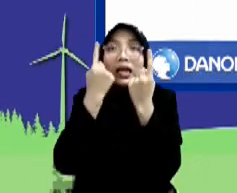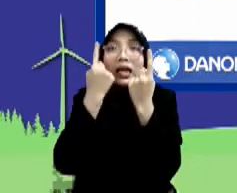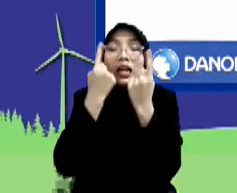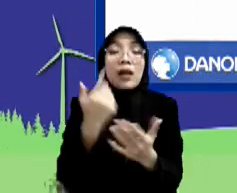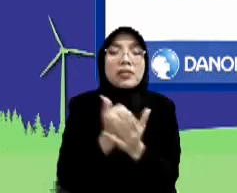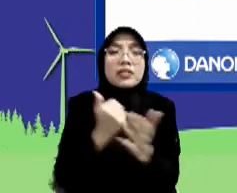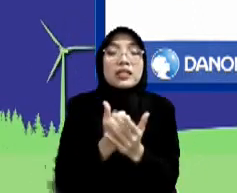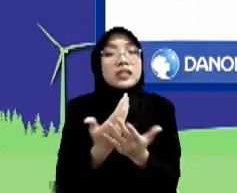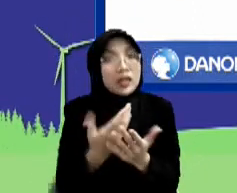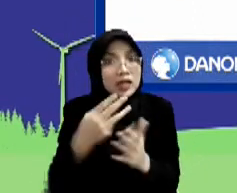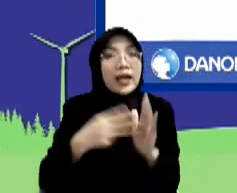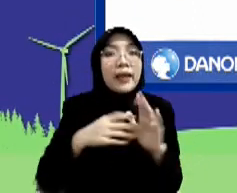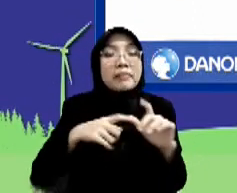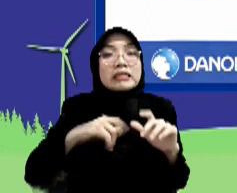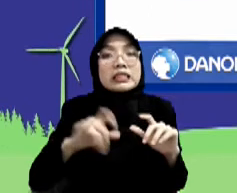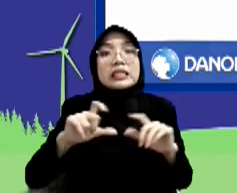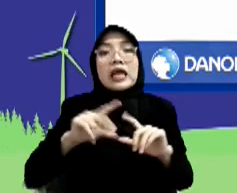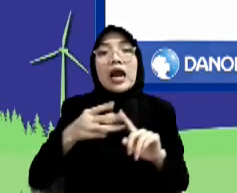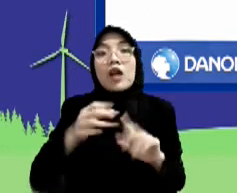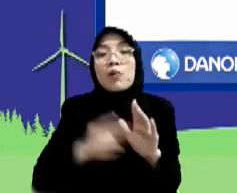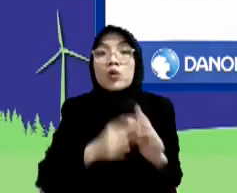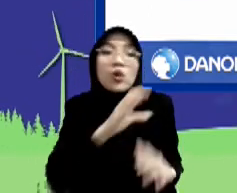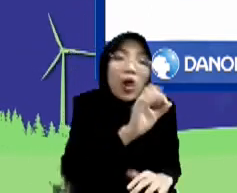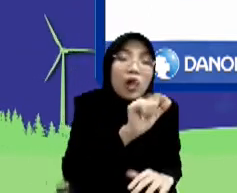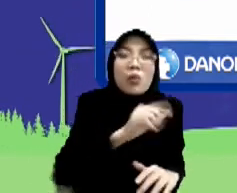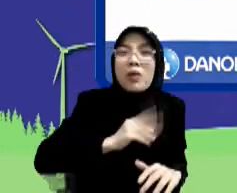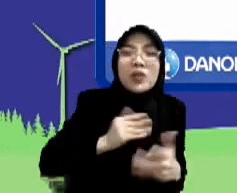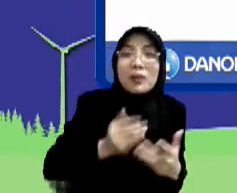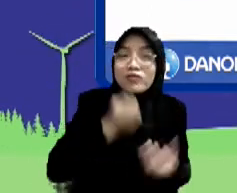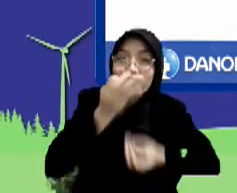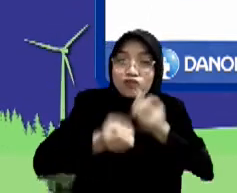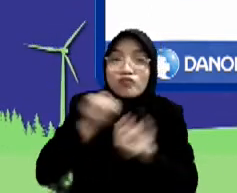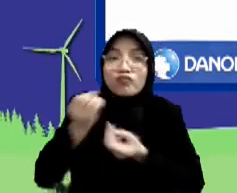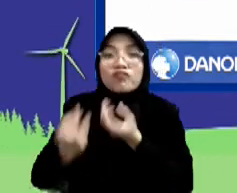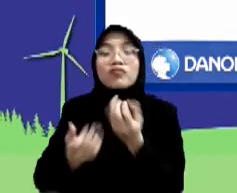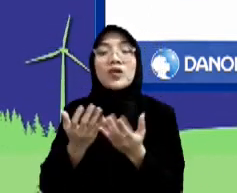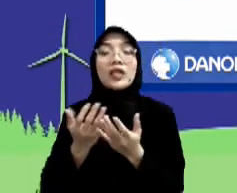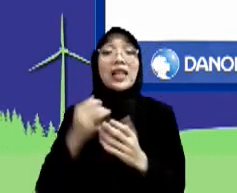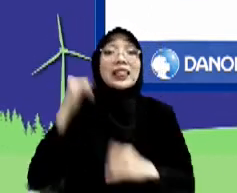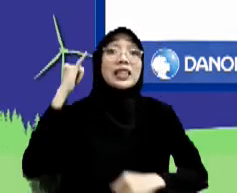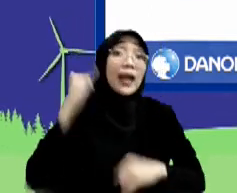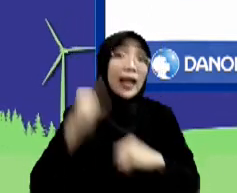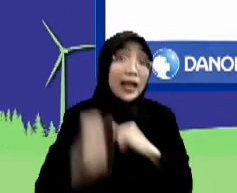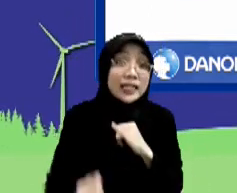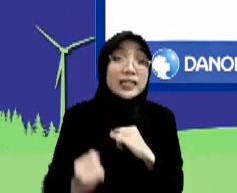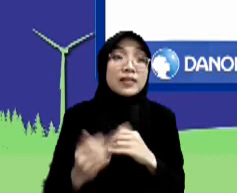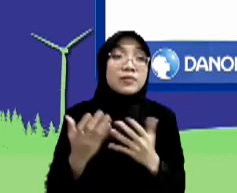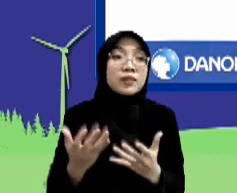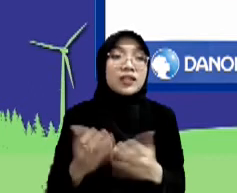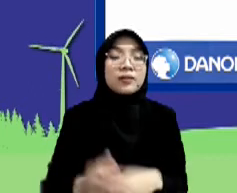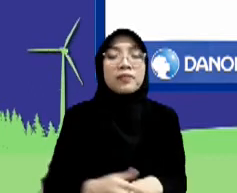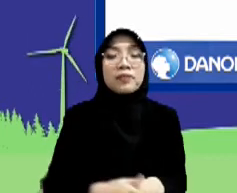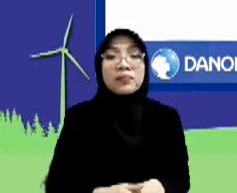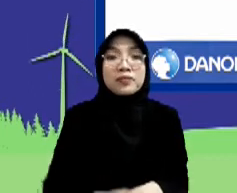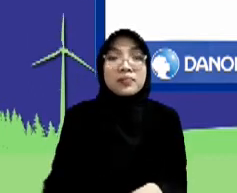emisi karbon itu apa sih emisi nol itu dan lain sebagainya nah Selain itu mungkin yang terakhir adalah Eh mungkin eh eh